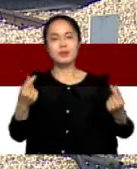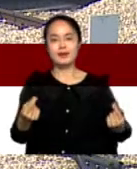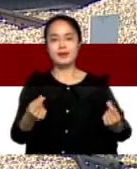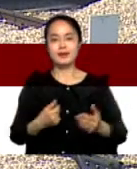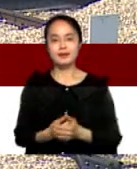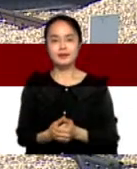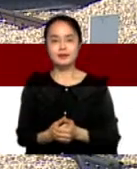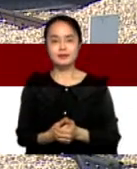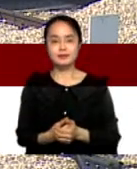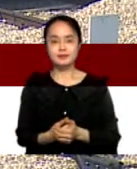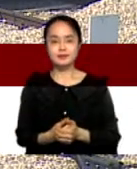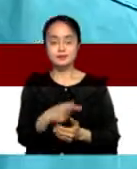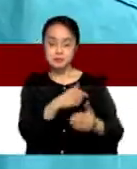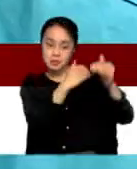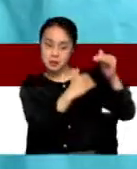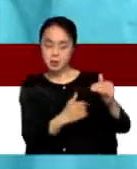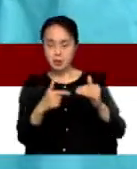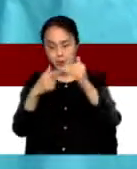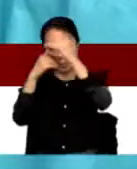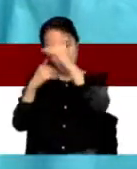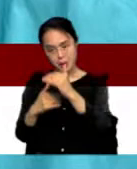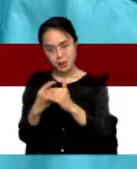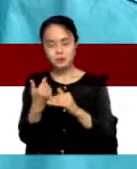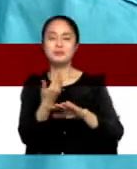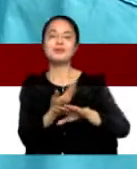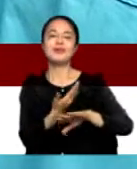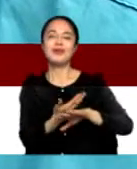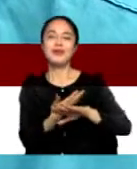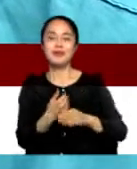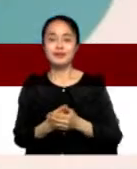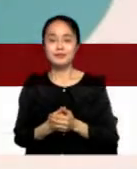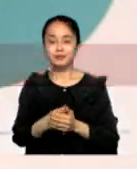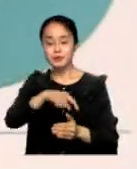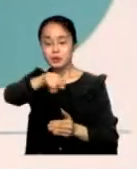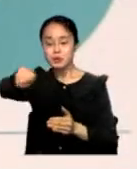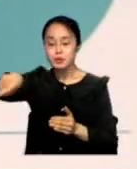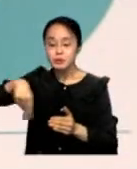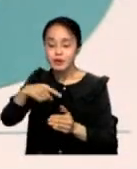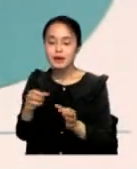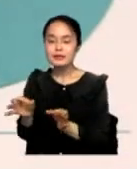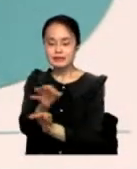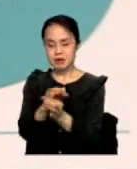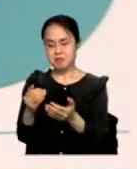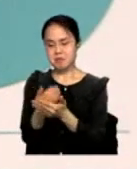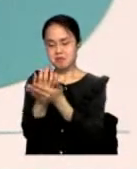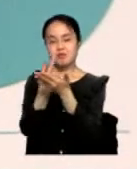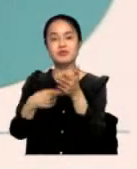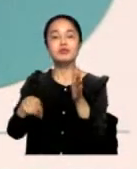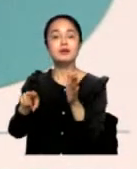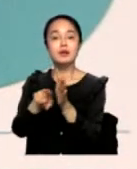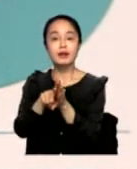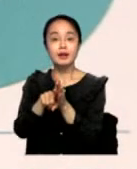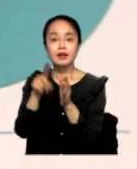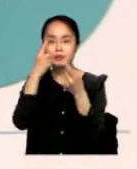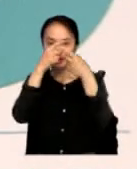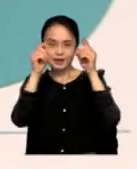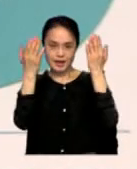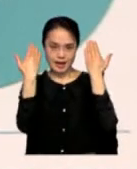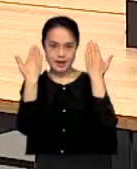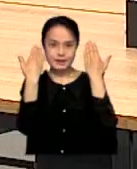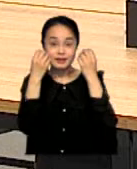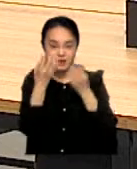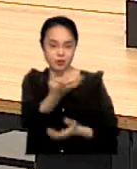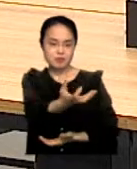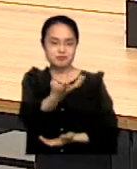기존 내용과는 차이를 보였습니다 일대 상권 활성화와 인구 유입을 위해선 대학교 유치가 적합하다는 추정